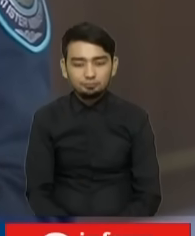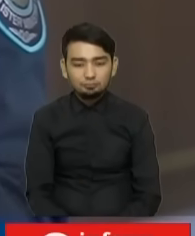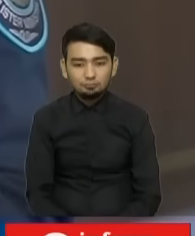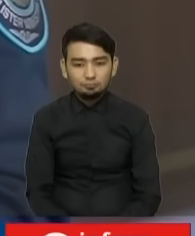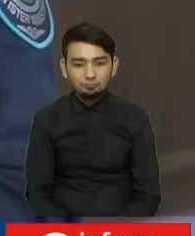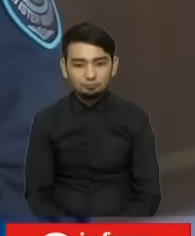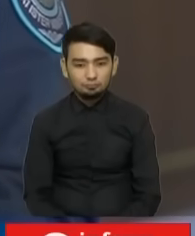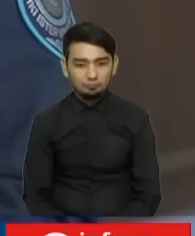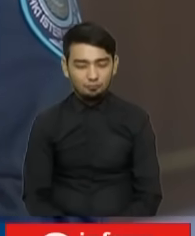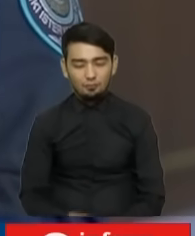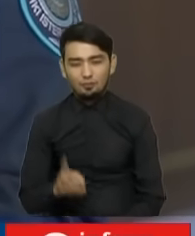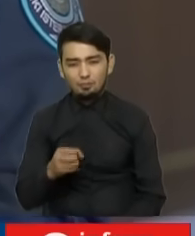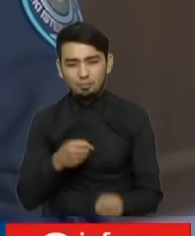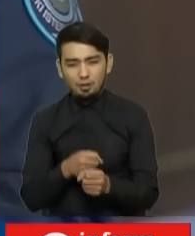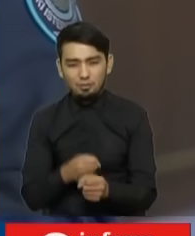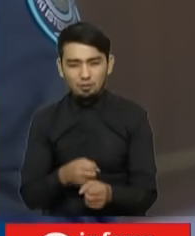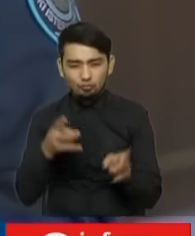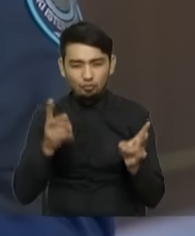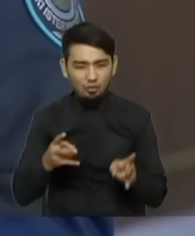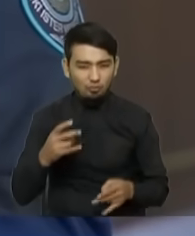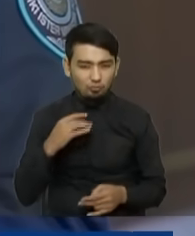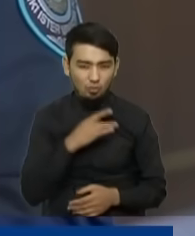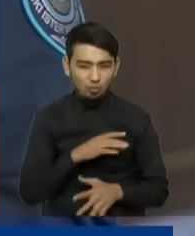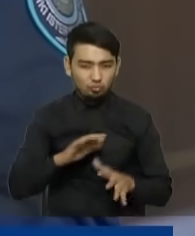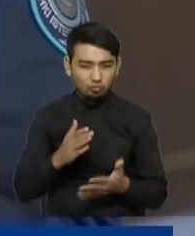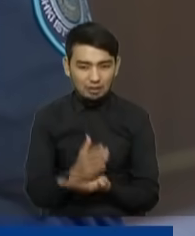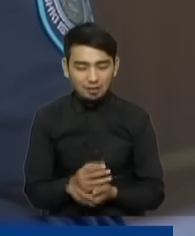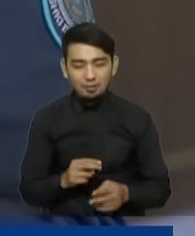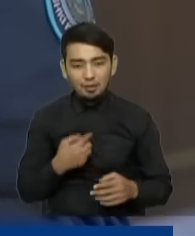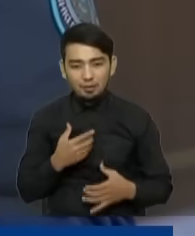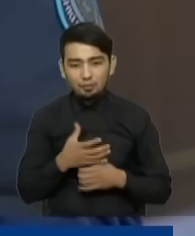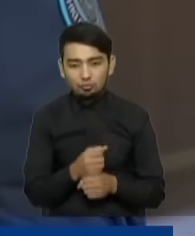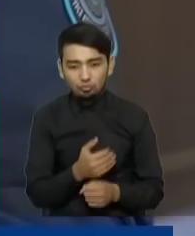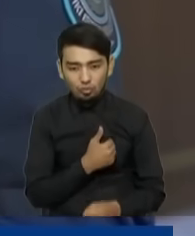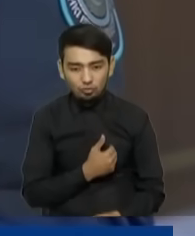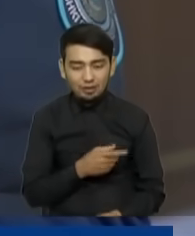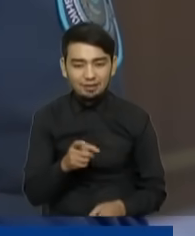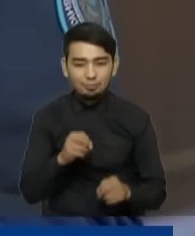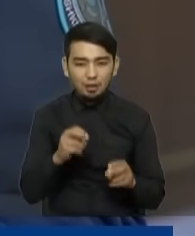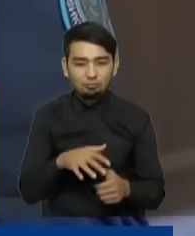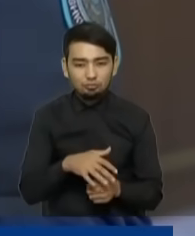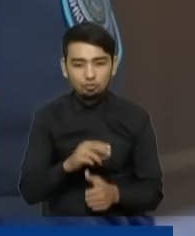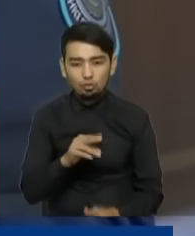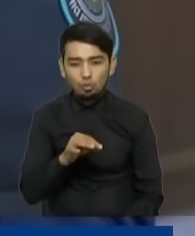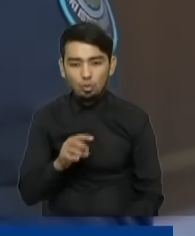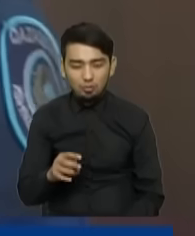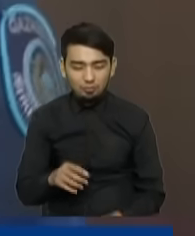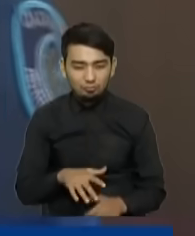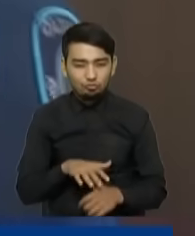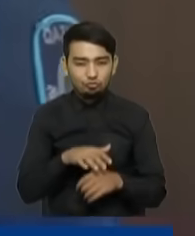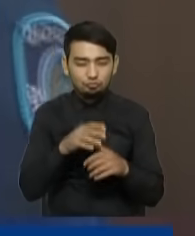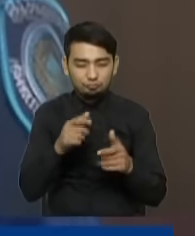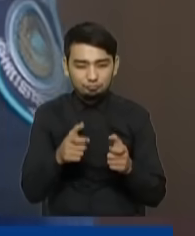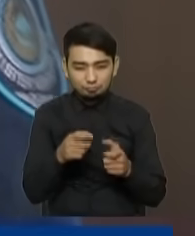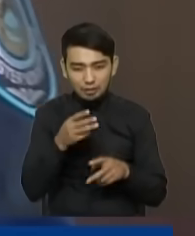Зардаптар ауыр жолапаттарының санын азайту мақсатында бірқатар өңірлерде пилотсыз ұшу аппараттары, яғни дрондарды қолданады.